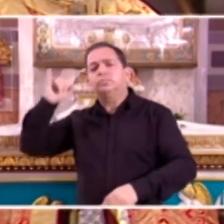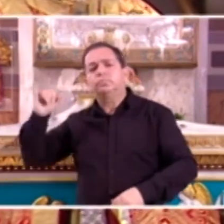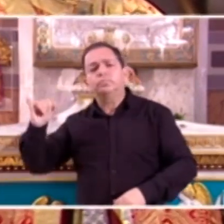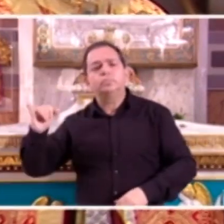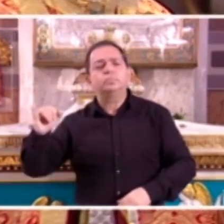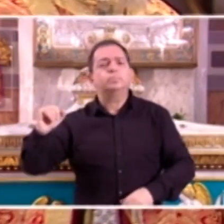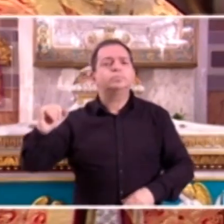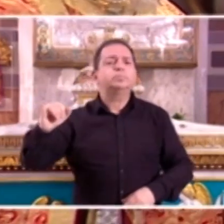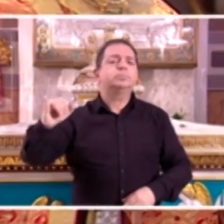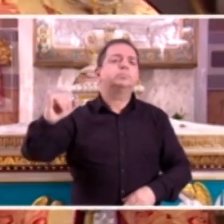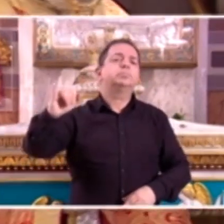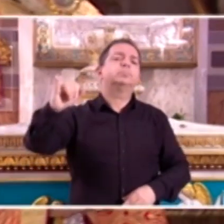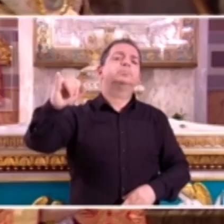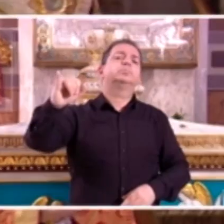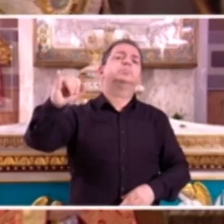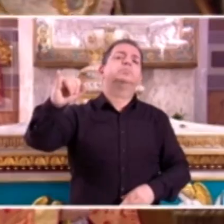των